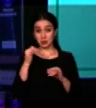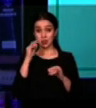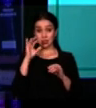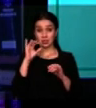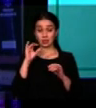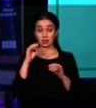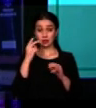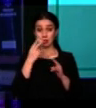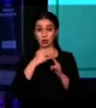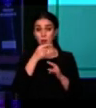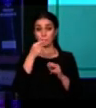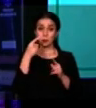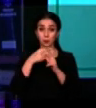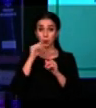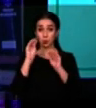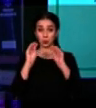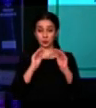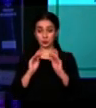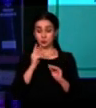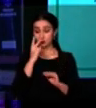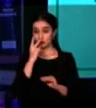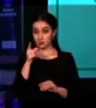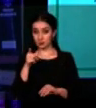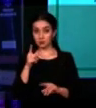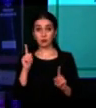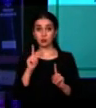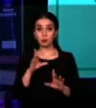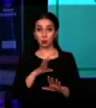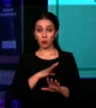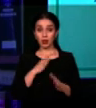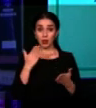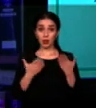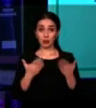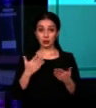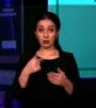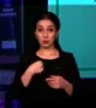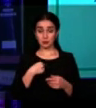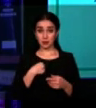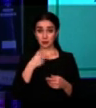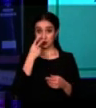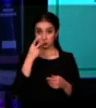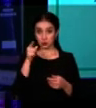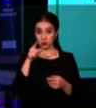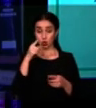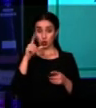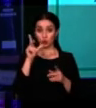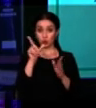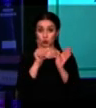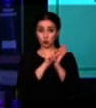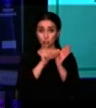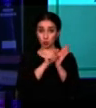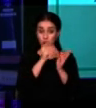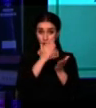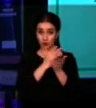ishoralarini qo'yib chiqamiz. Qarang-a, nima bo'ldi? Agar bizda ko'rdingizmi, juft daraja, juft